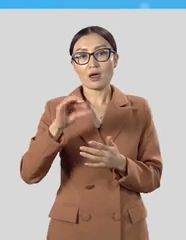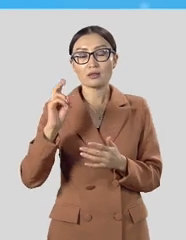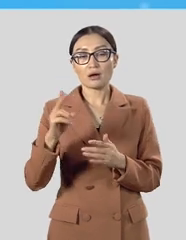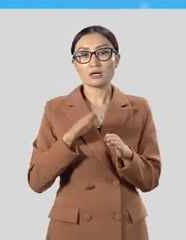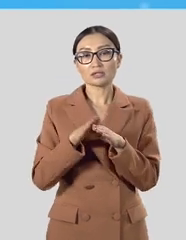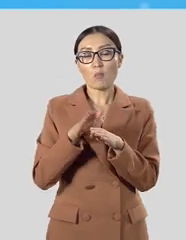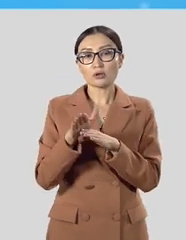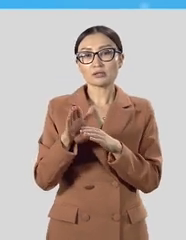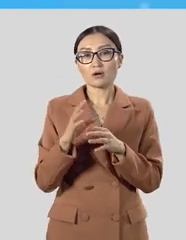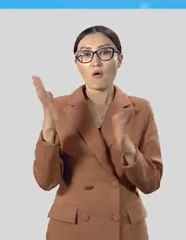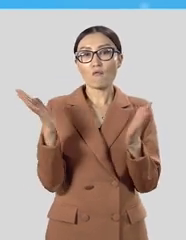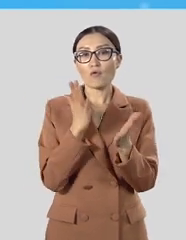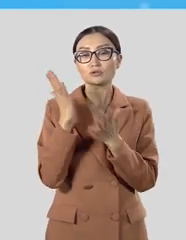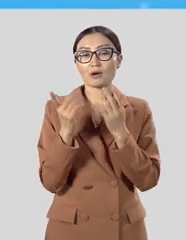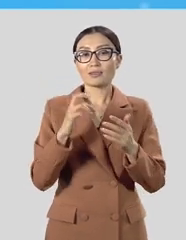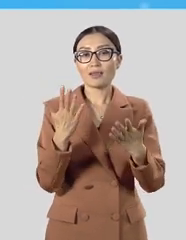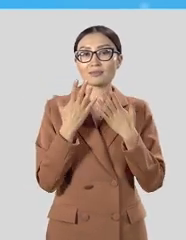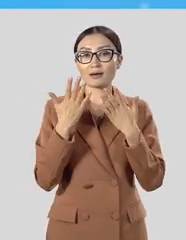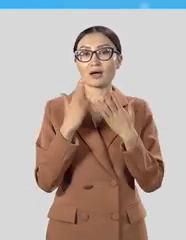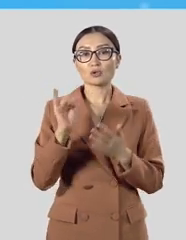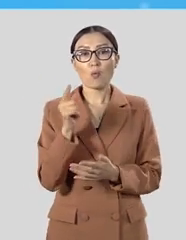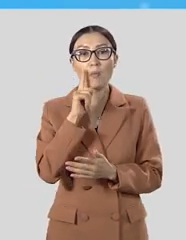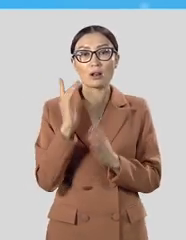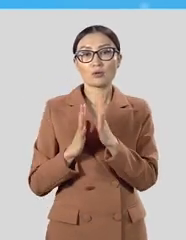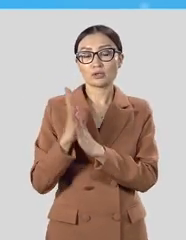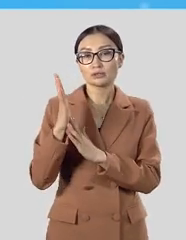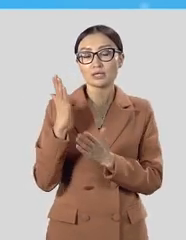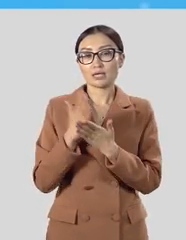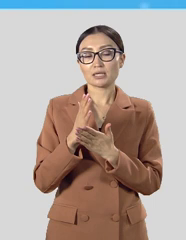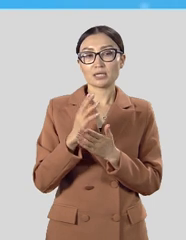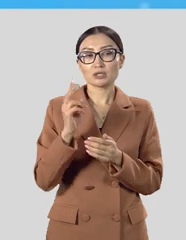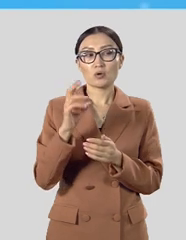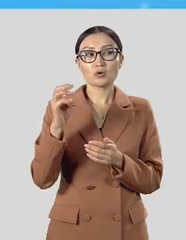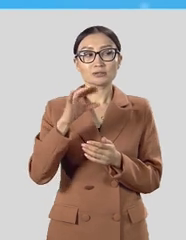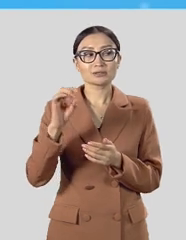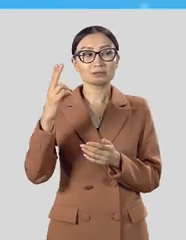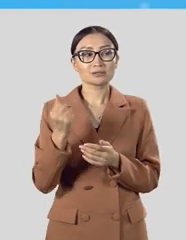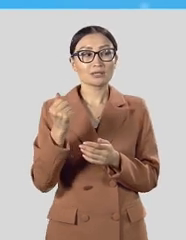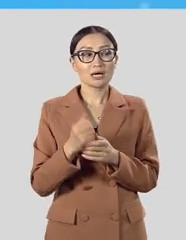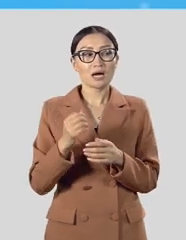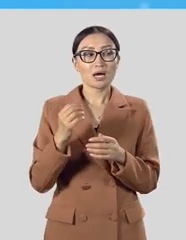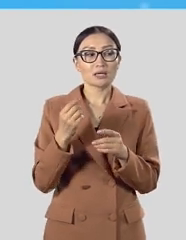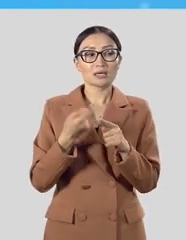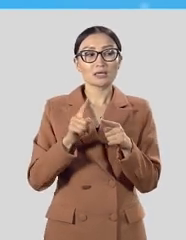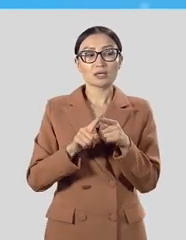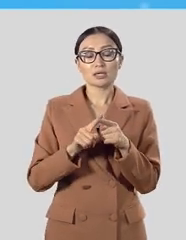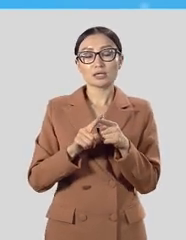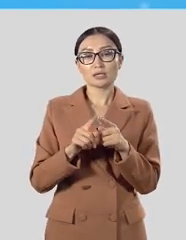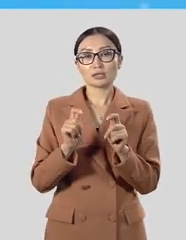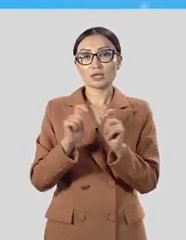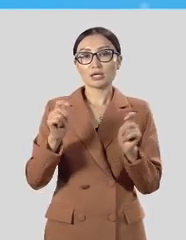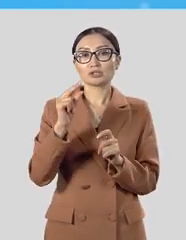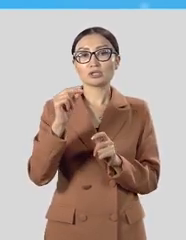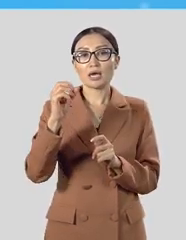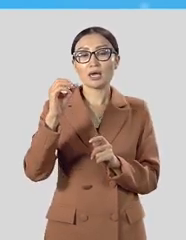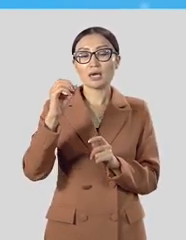заполненных воздухом. Для дыхания у молодых растений есть устьица, а у многолетних растений в пробке образуются